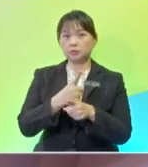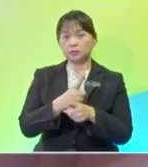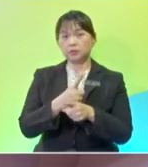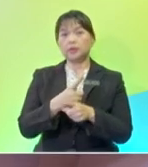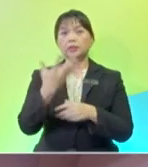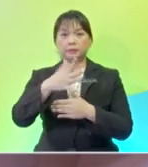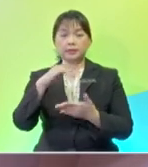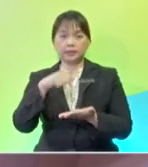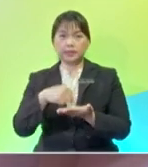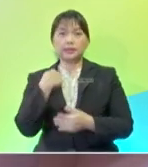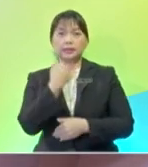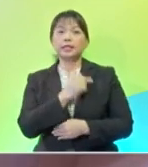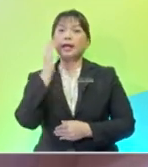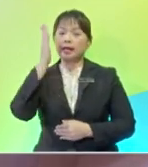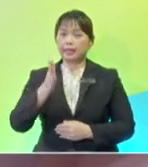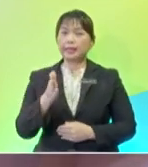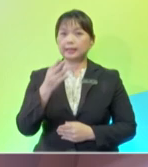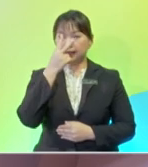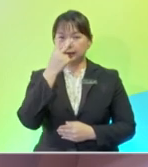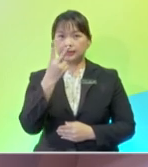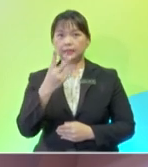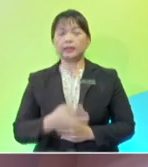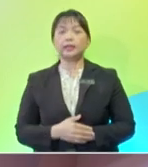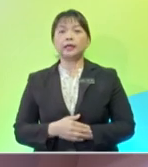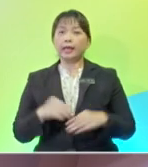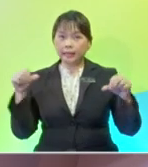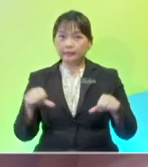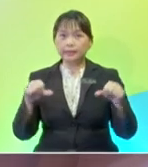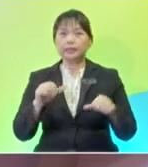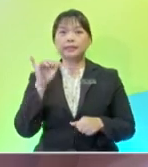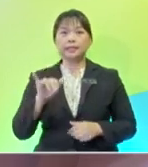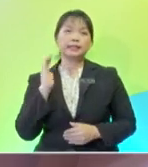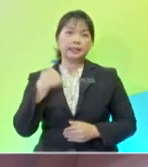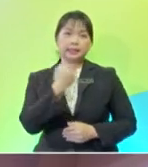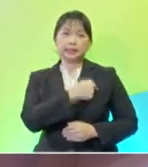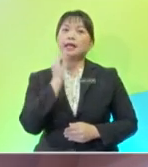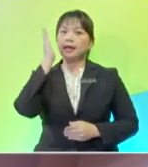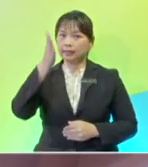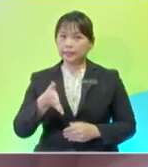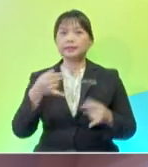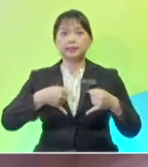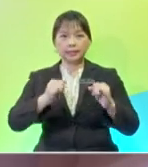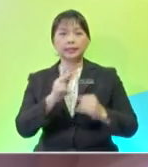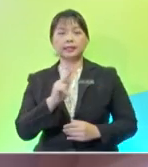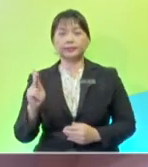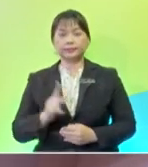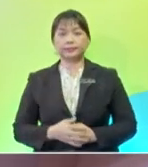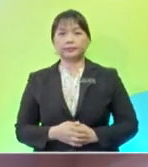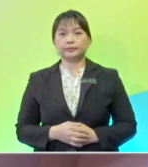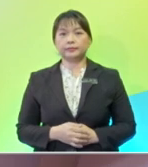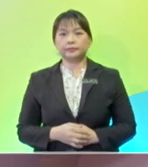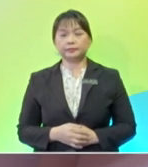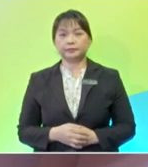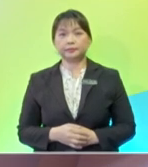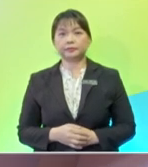lepas nih kita tengok Aping eee yang Activity yang kita akan jalankan Oke jadi